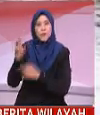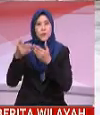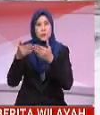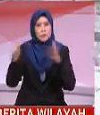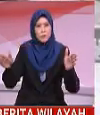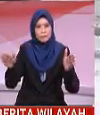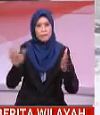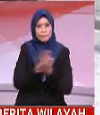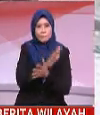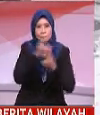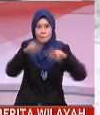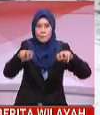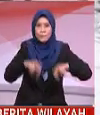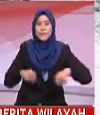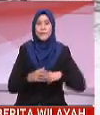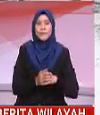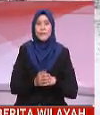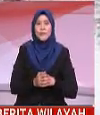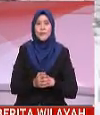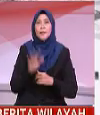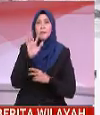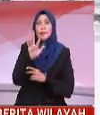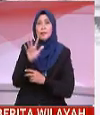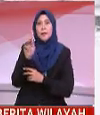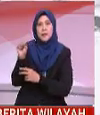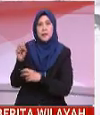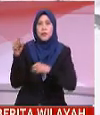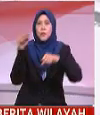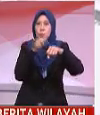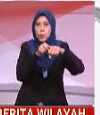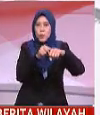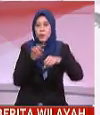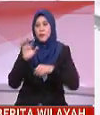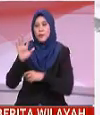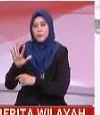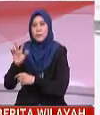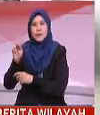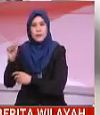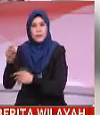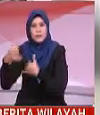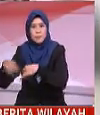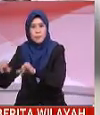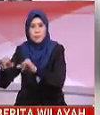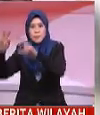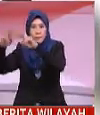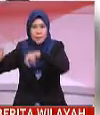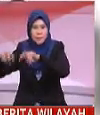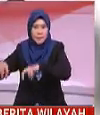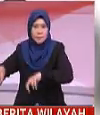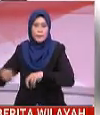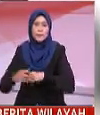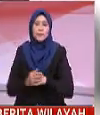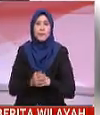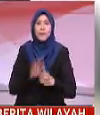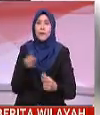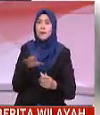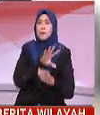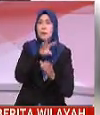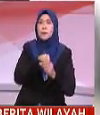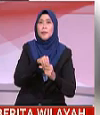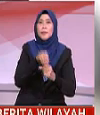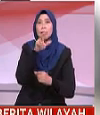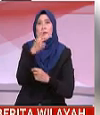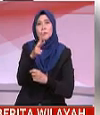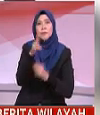dibuka. Daripada jumlah itu, 5 kes telah dituduh manakala 5 kes lagi sedang dalam siasatan. Ia melibatkan